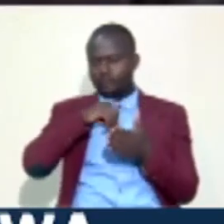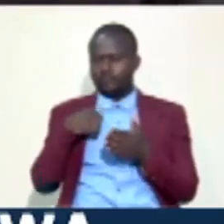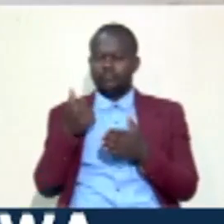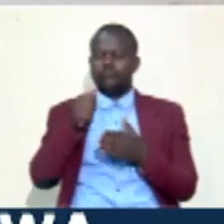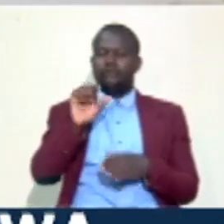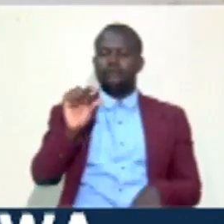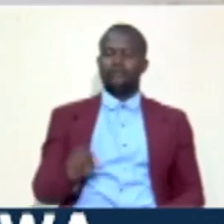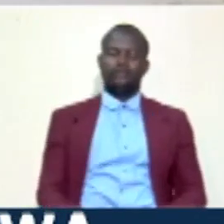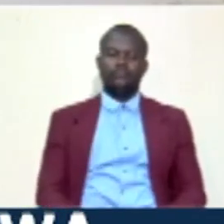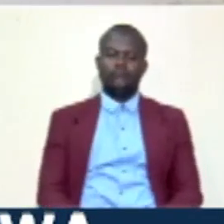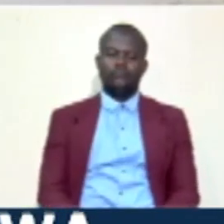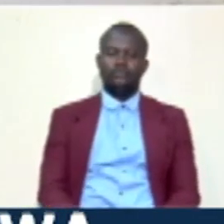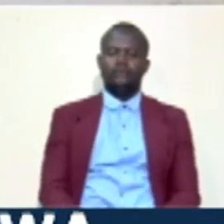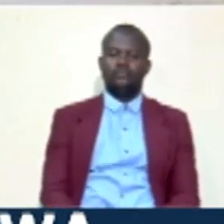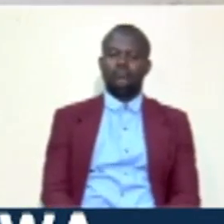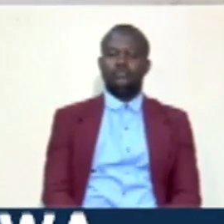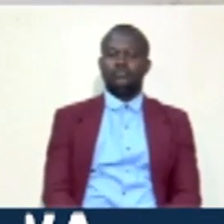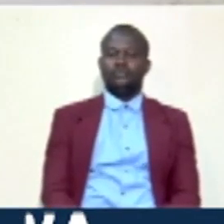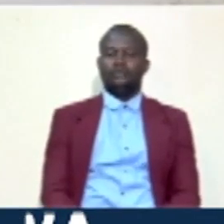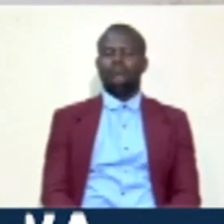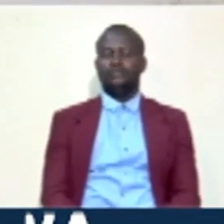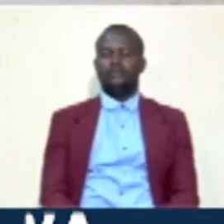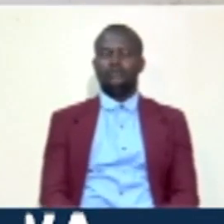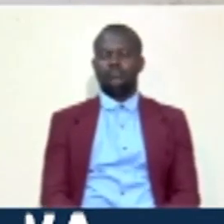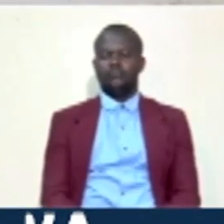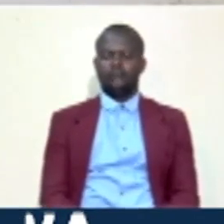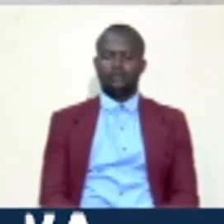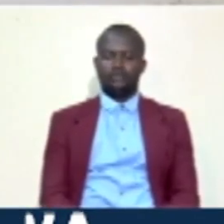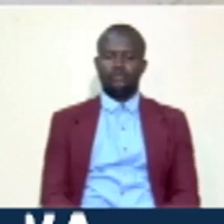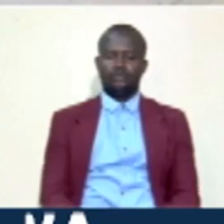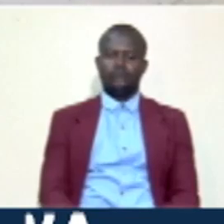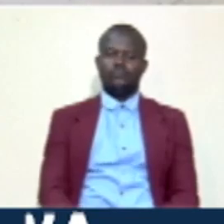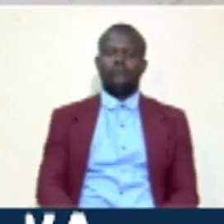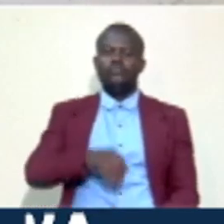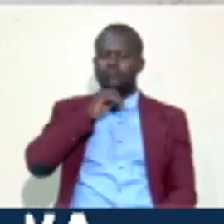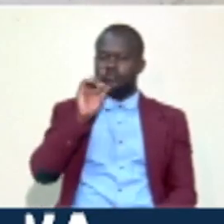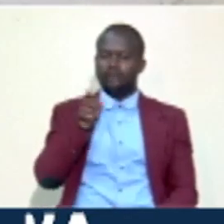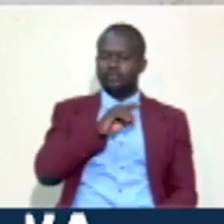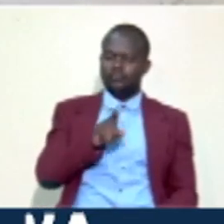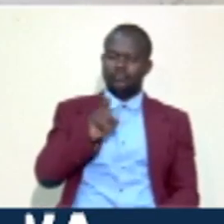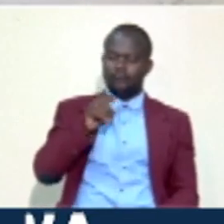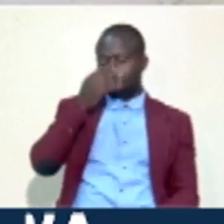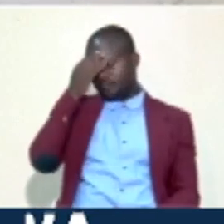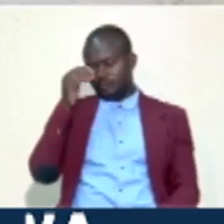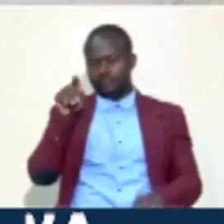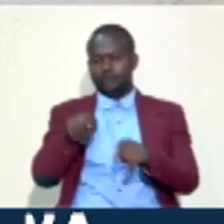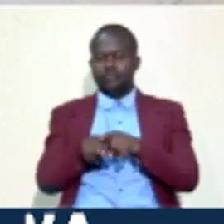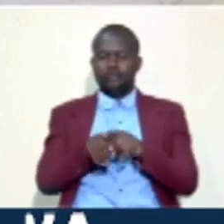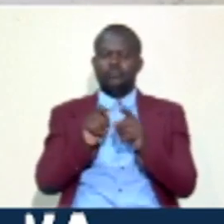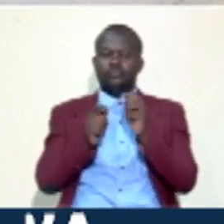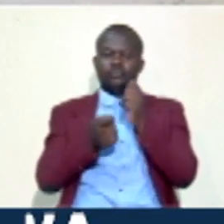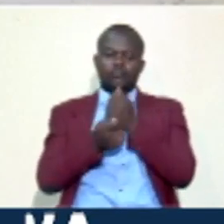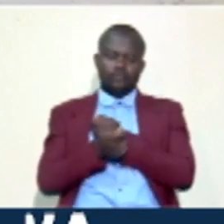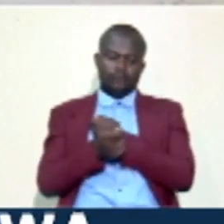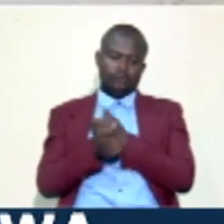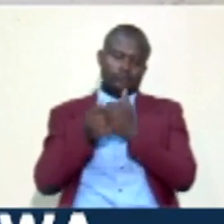aribo bake. Nta n'ikosa ryakagombye kwibagirana gutyo ridakosotse, cyangwa se amande